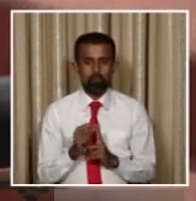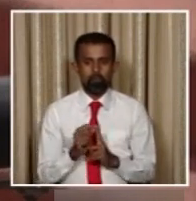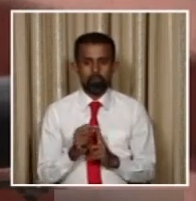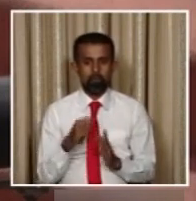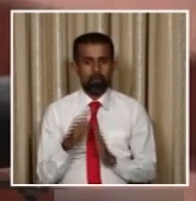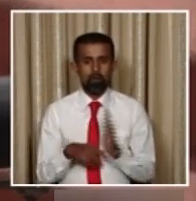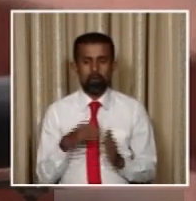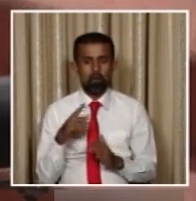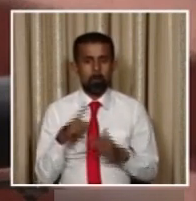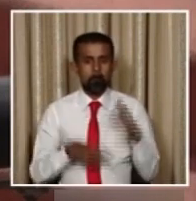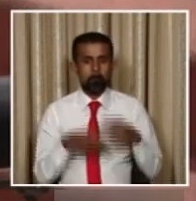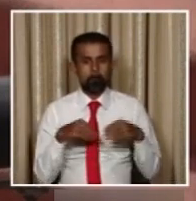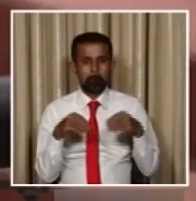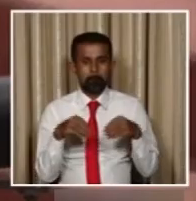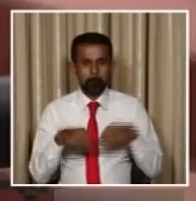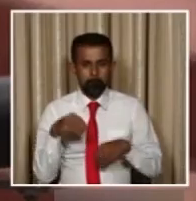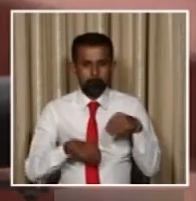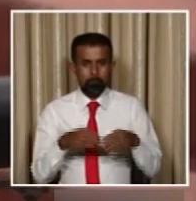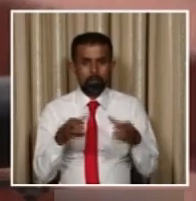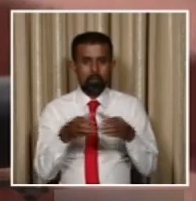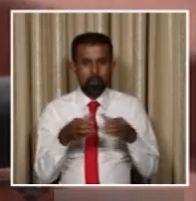කිසිම දේශපාලන පක්ෂයක් හෝ කණ්ඩායමක්